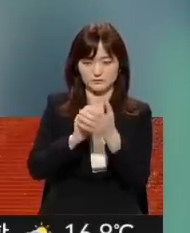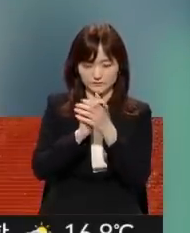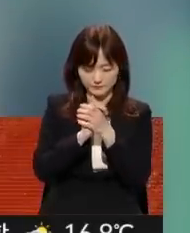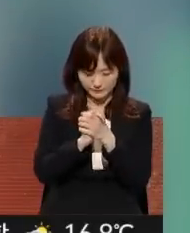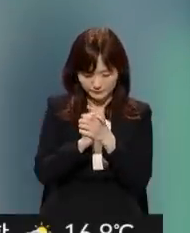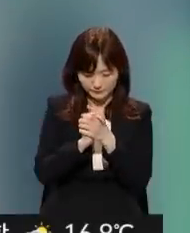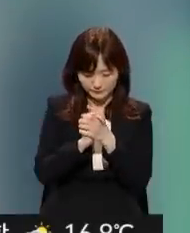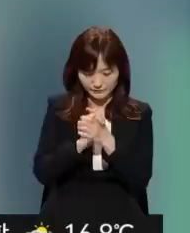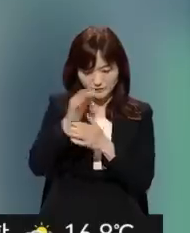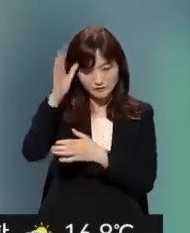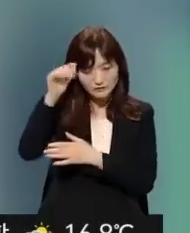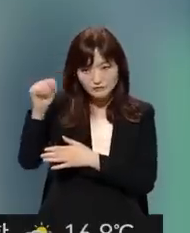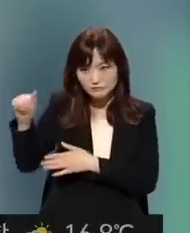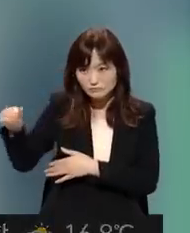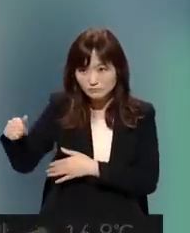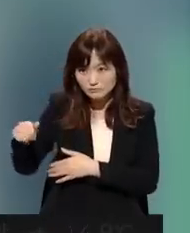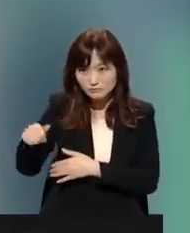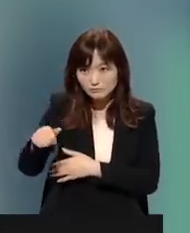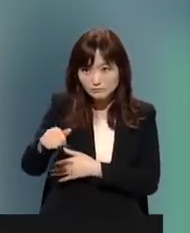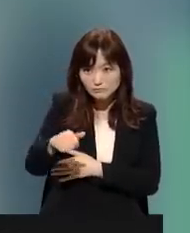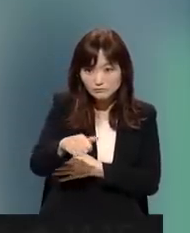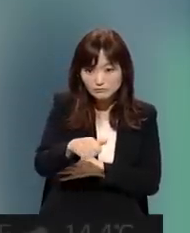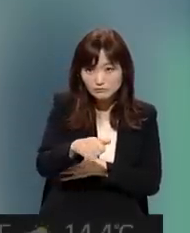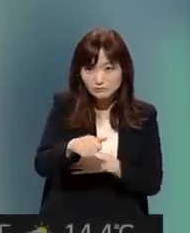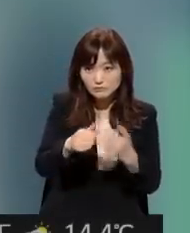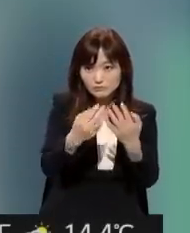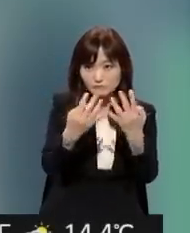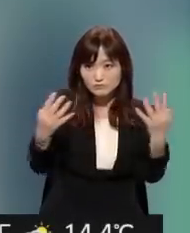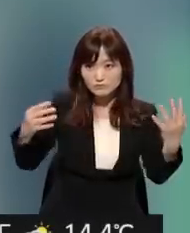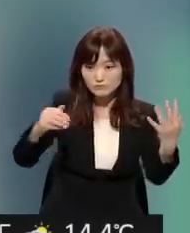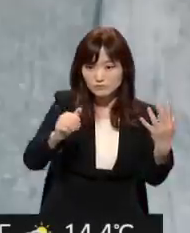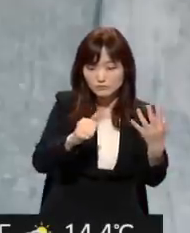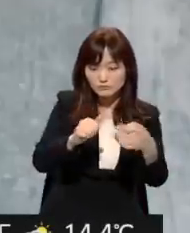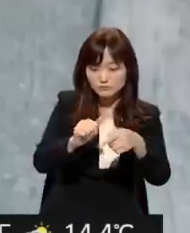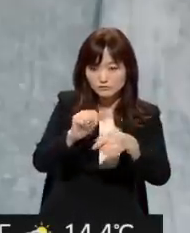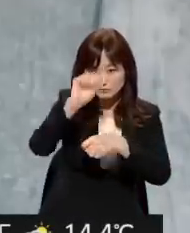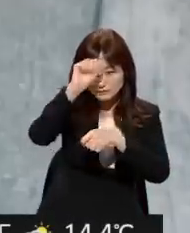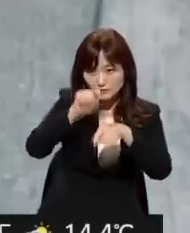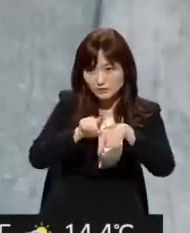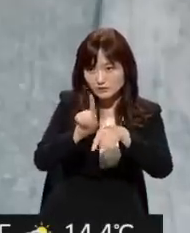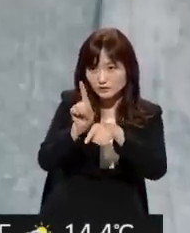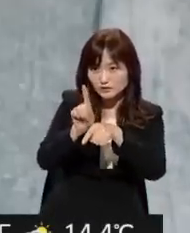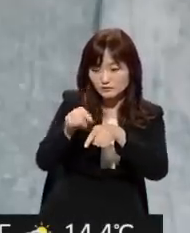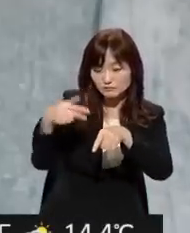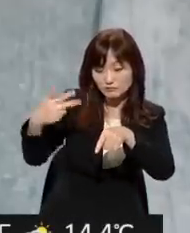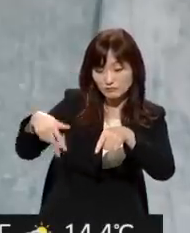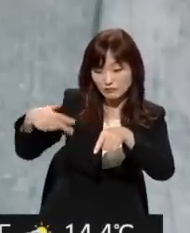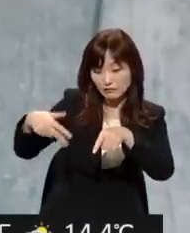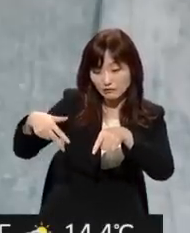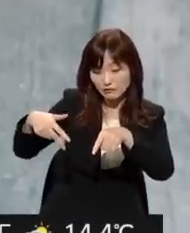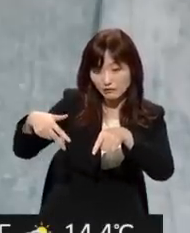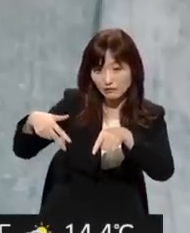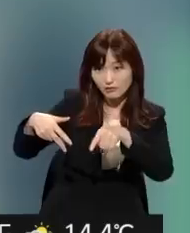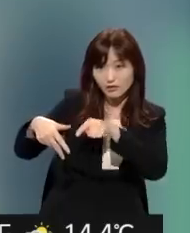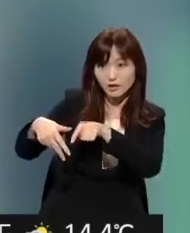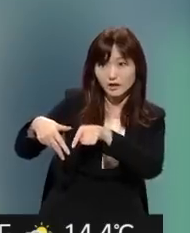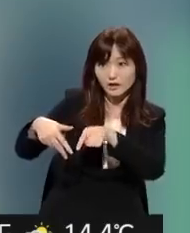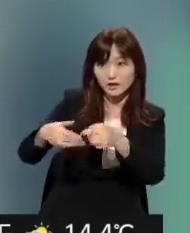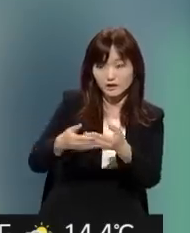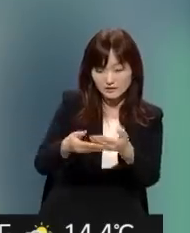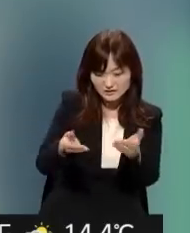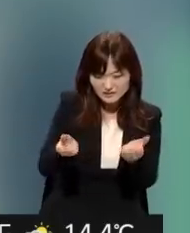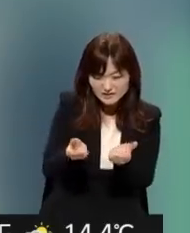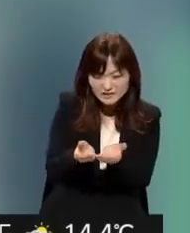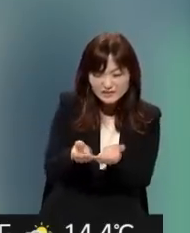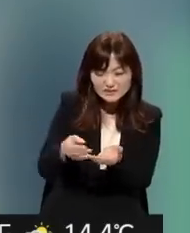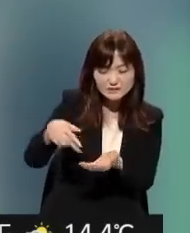등장합니다. 개가 갑자기 한쪽 다리를 들어 올리고요. 아이고, 그만 의자 위에, 그릇에 신뢰를